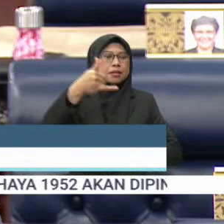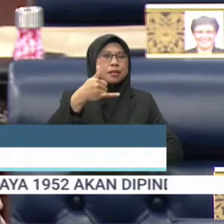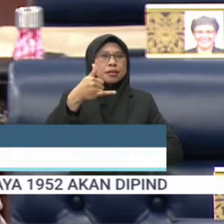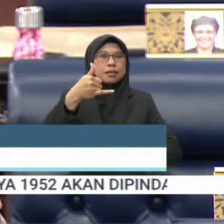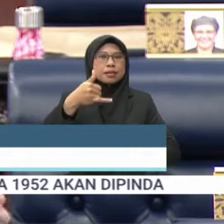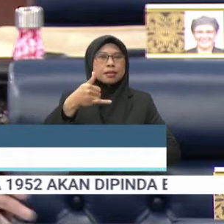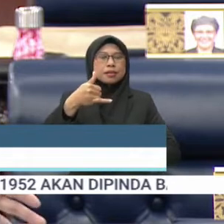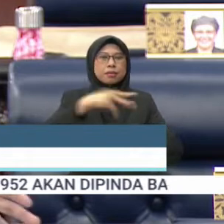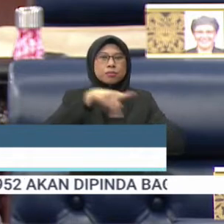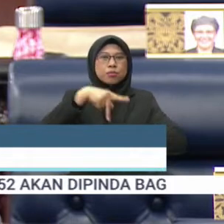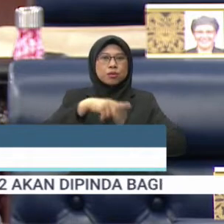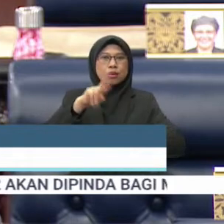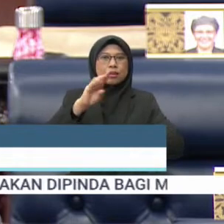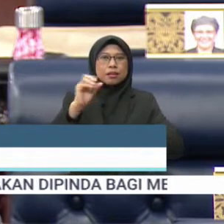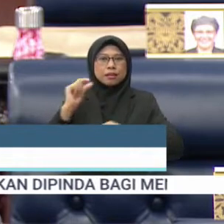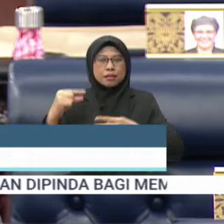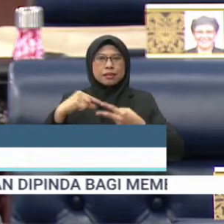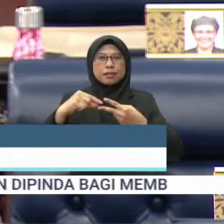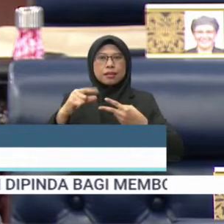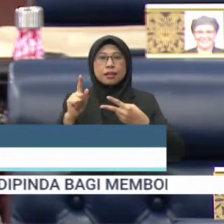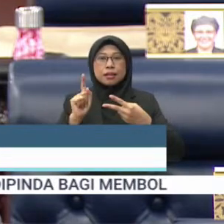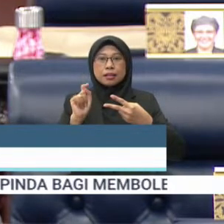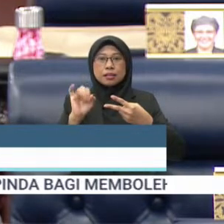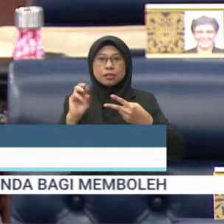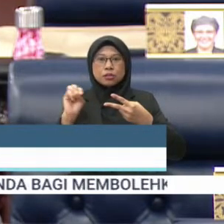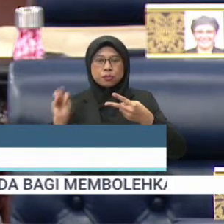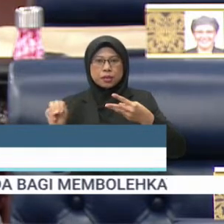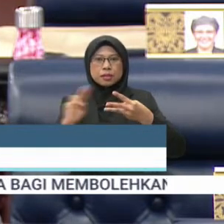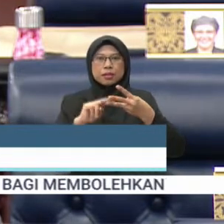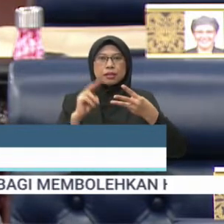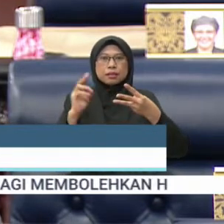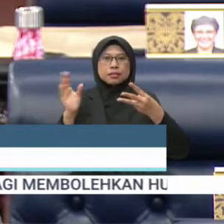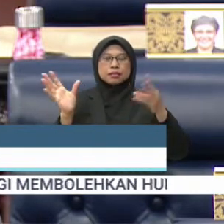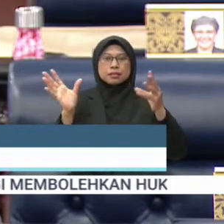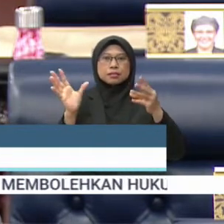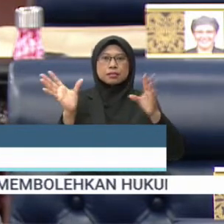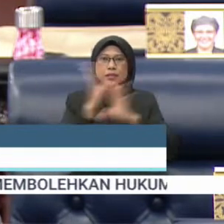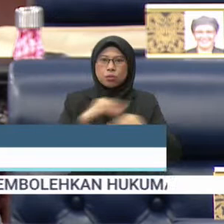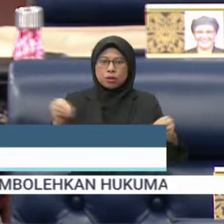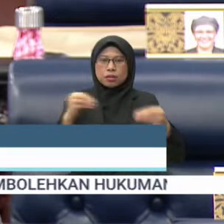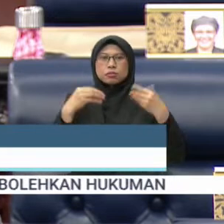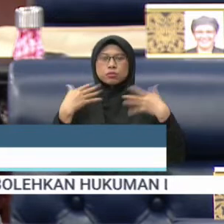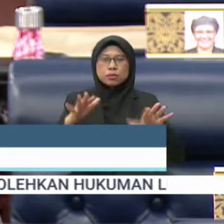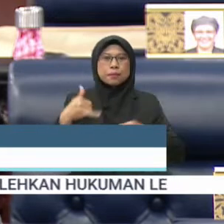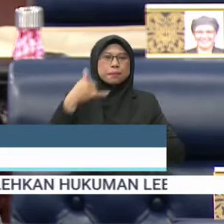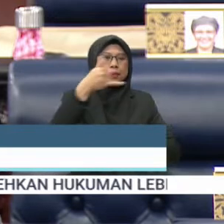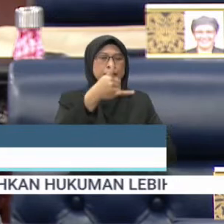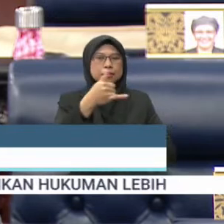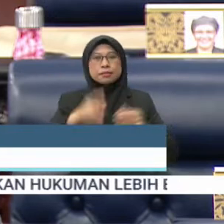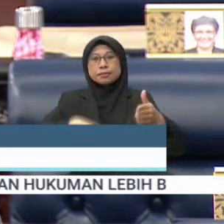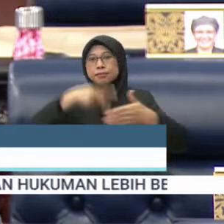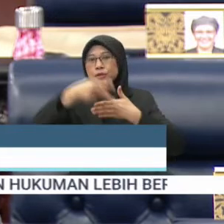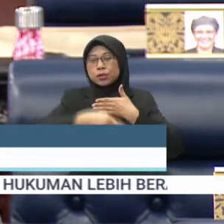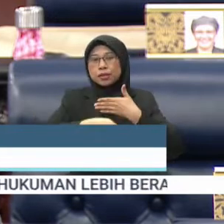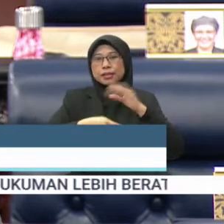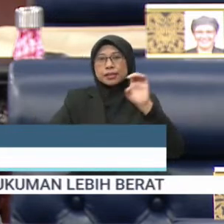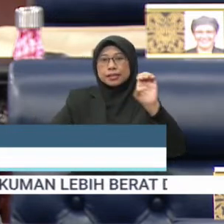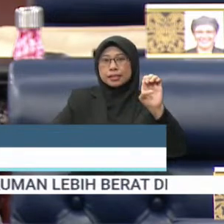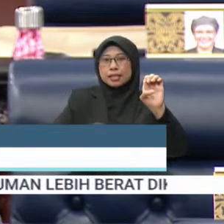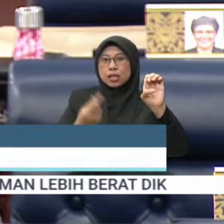redang ke tioman ke Daru Sarawak apa yang mereka lakukan iaitu satu program